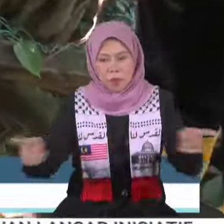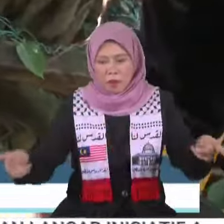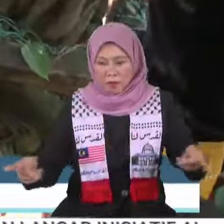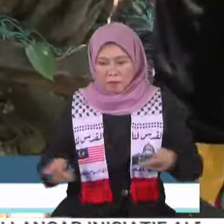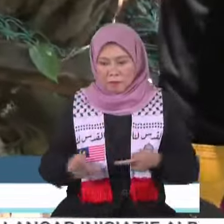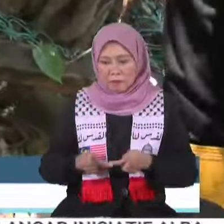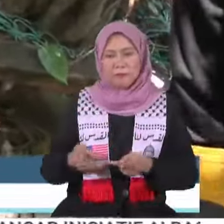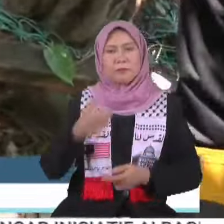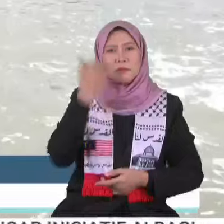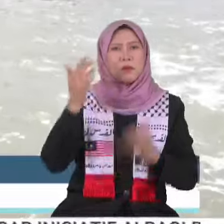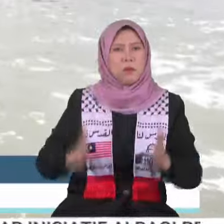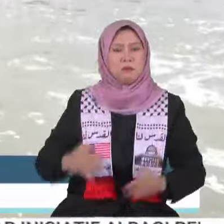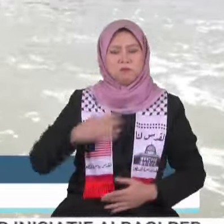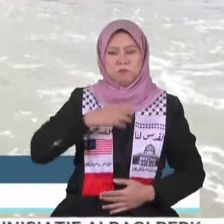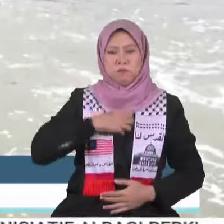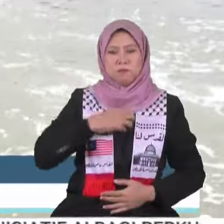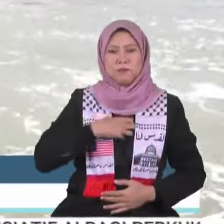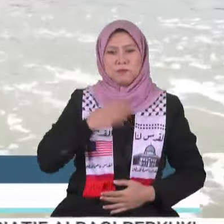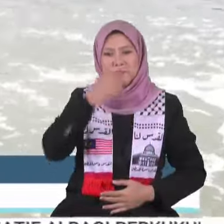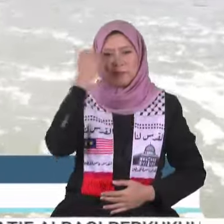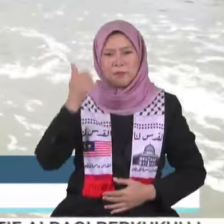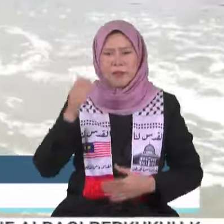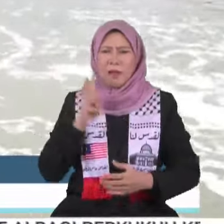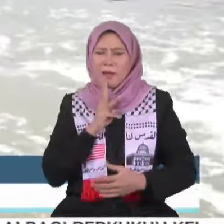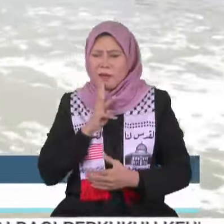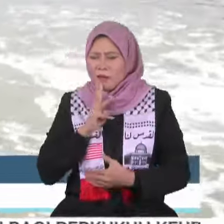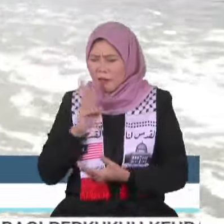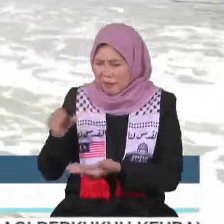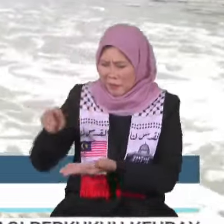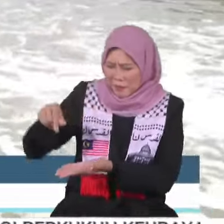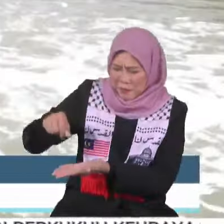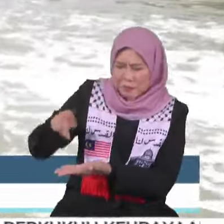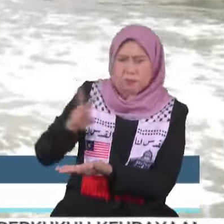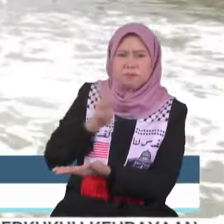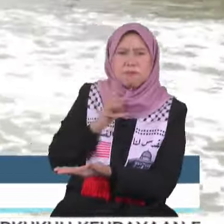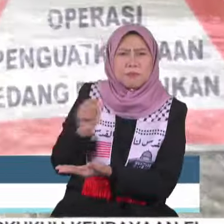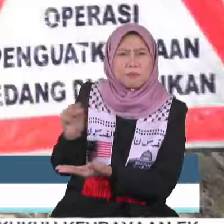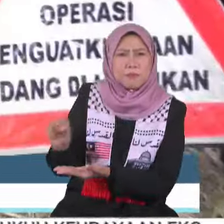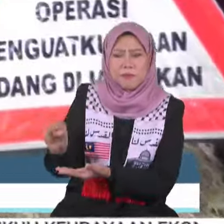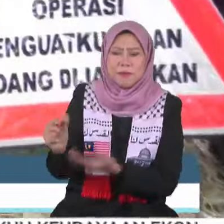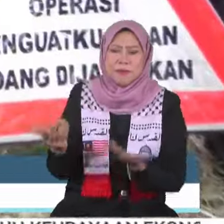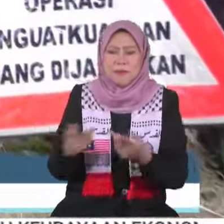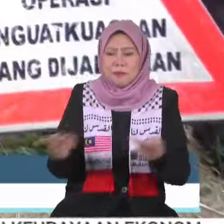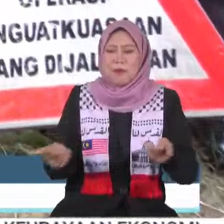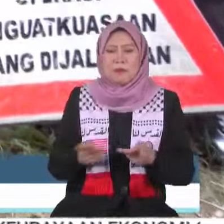berkenaan hasil aduan awam susulan tekanan air rendah di kawasan terbabit.